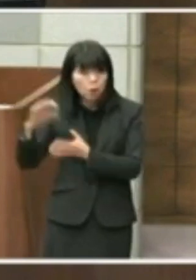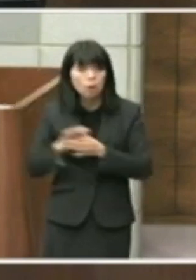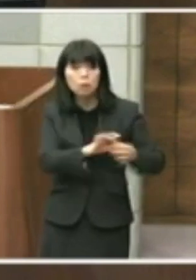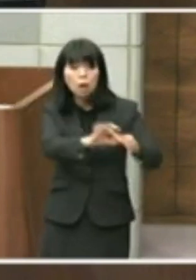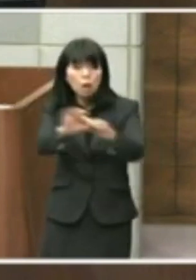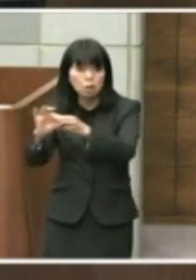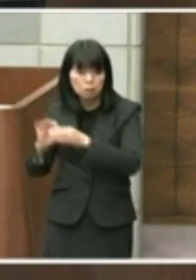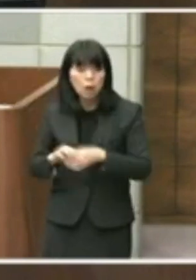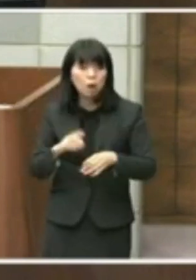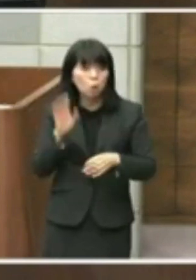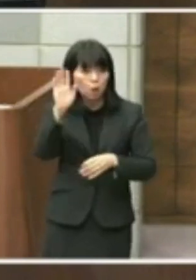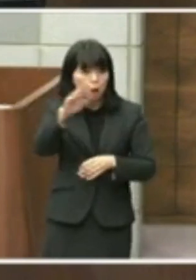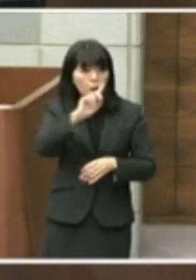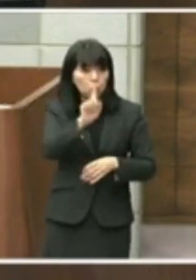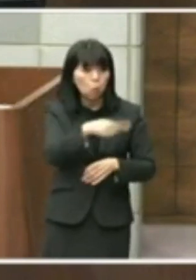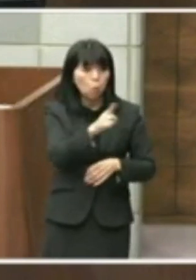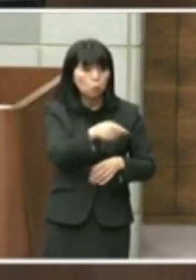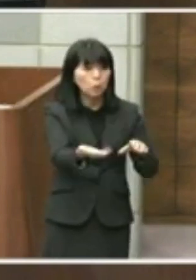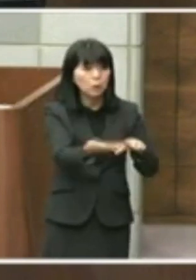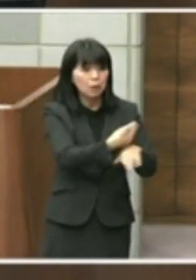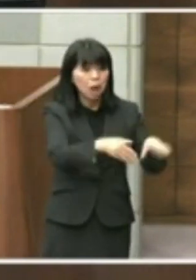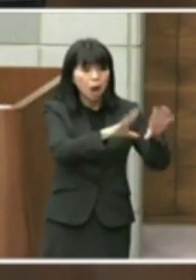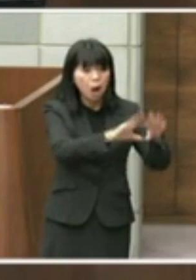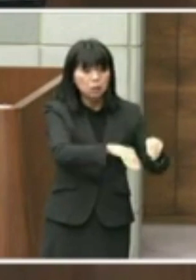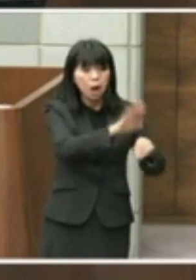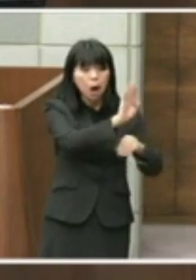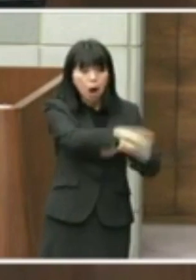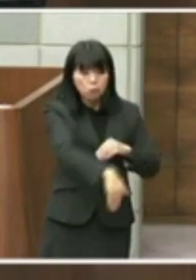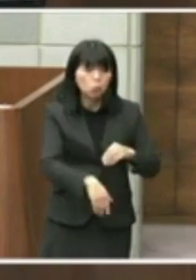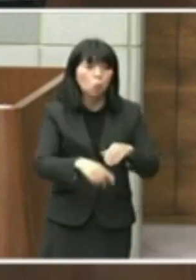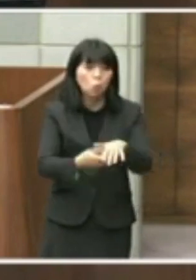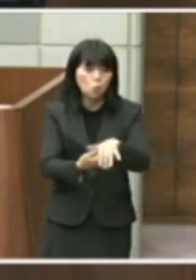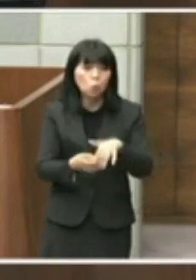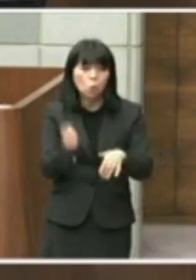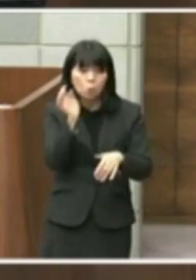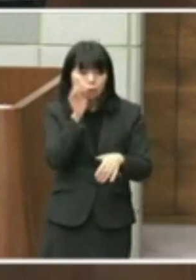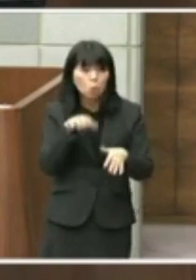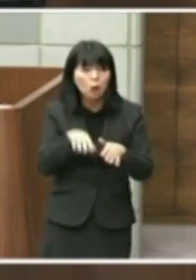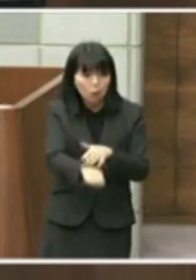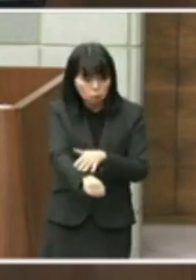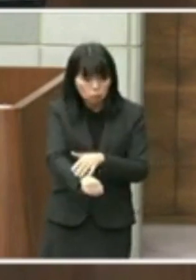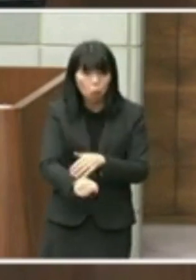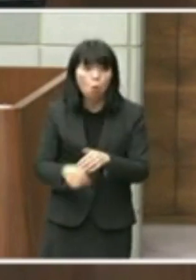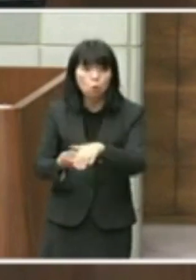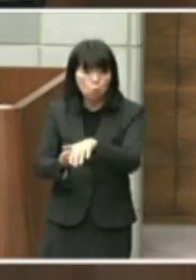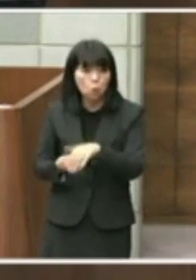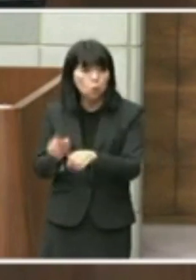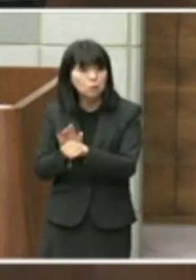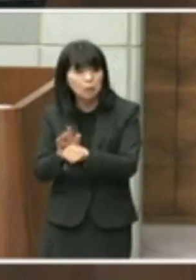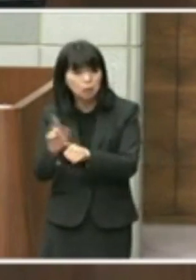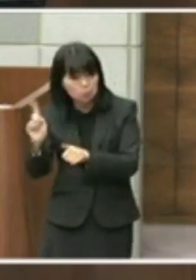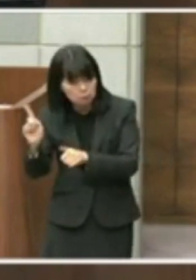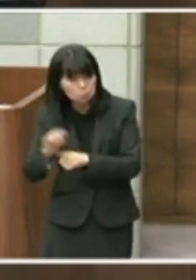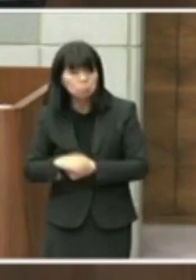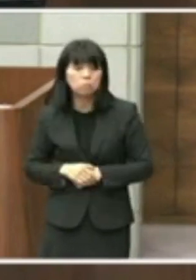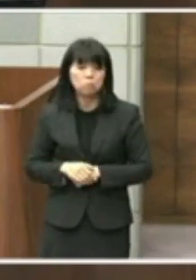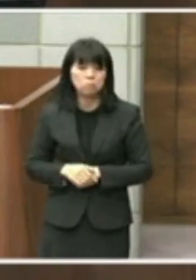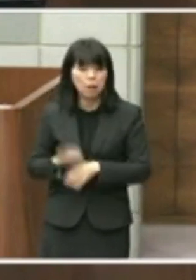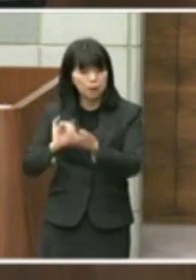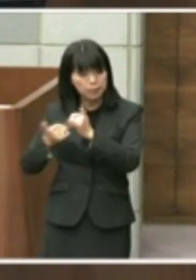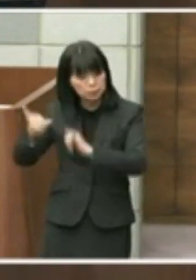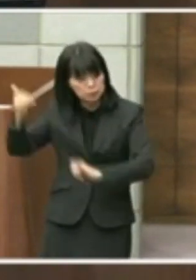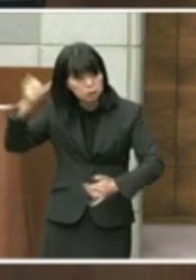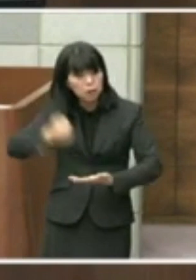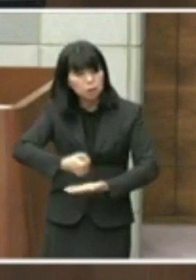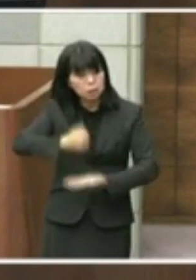池配置後の農業用水の確保、および必要な農業支援策、歴史的な遺産とし